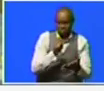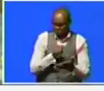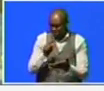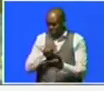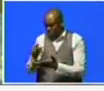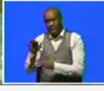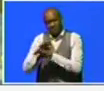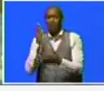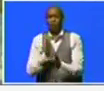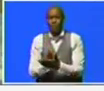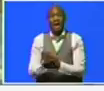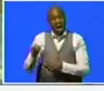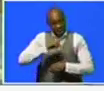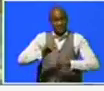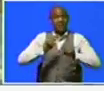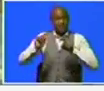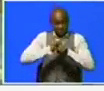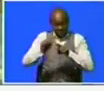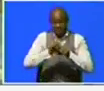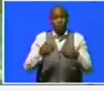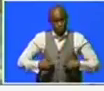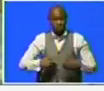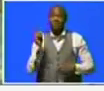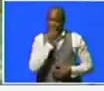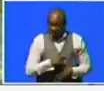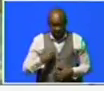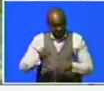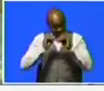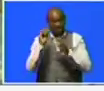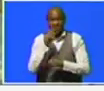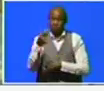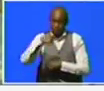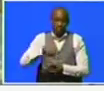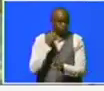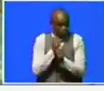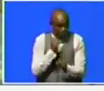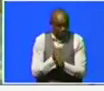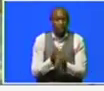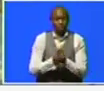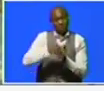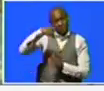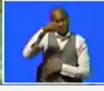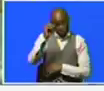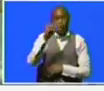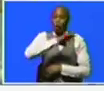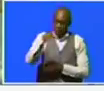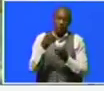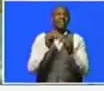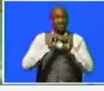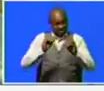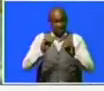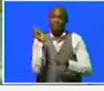zimefanyika. Tushatrain vijana wale ambao wangependa wakafanya kazi, ma presiding officers, wafanyakazi wote